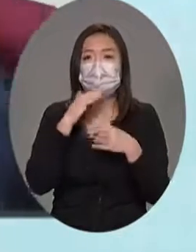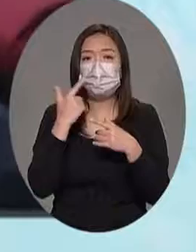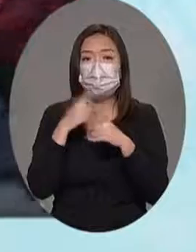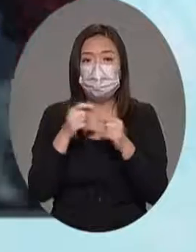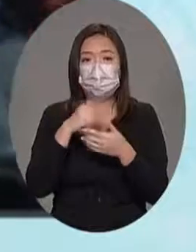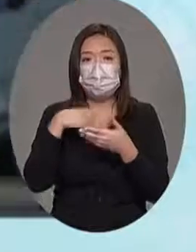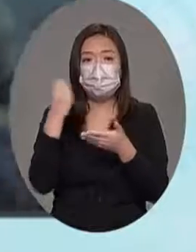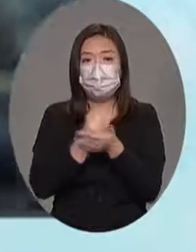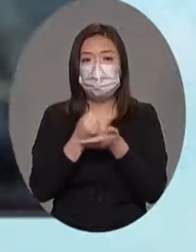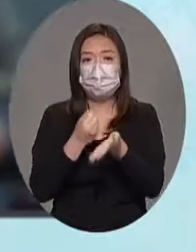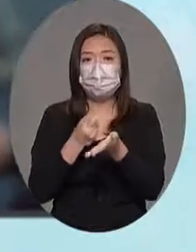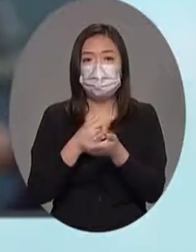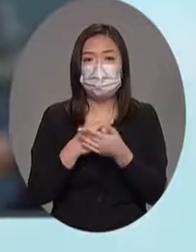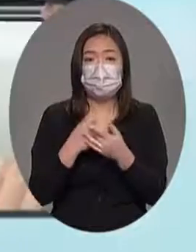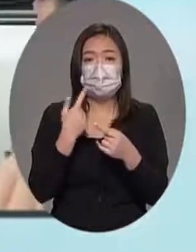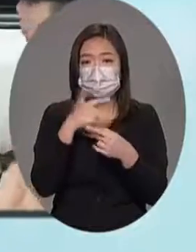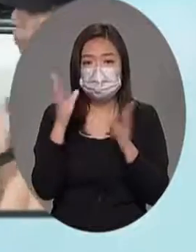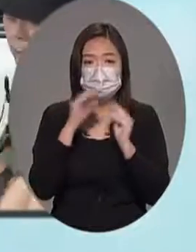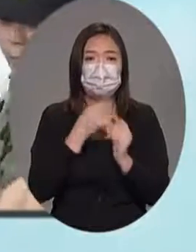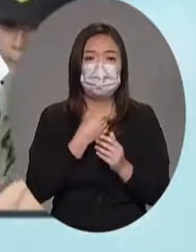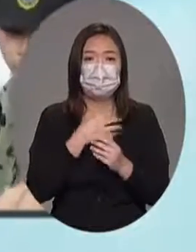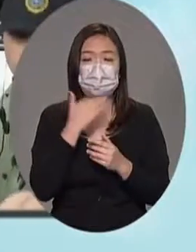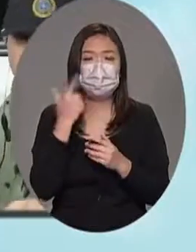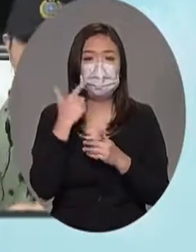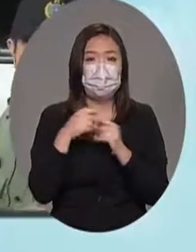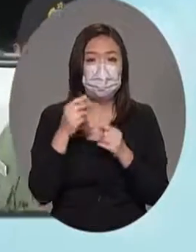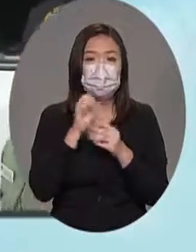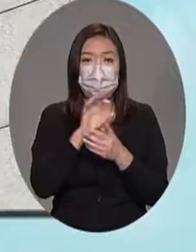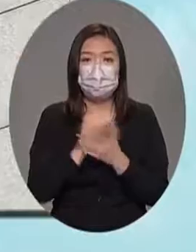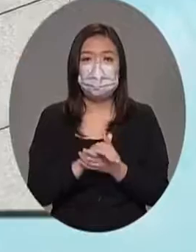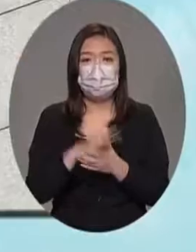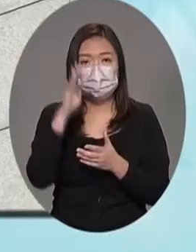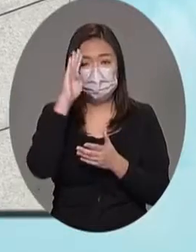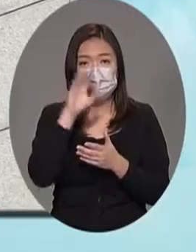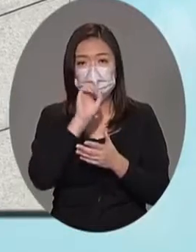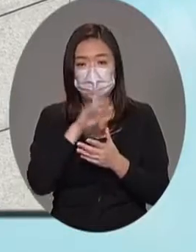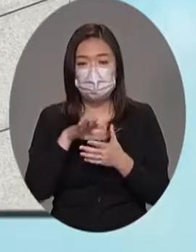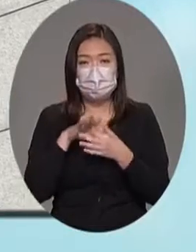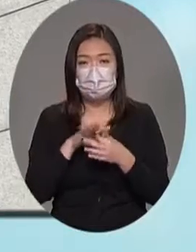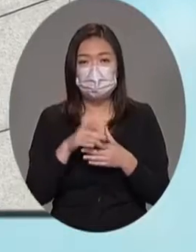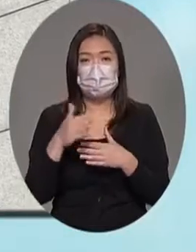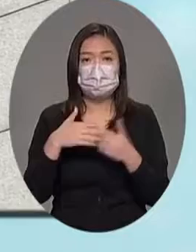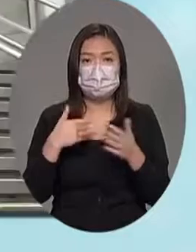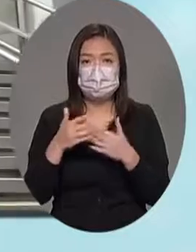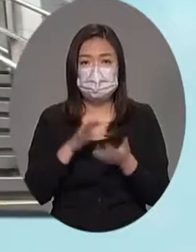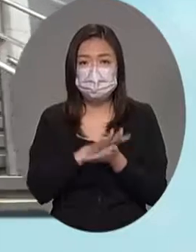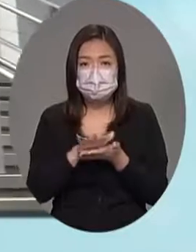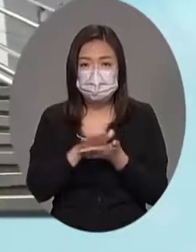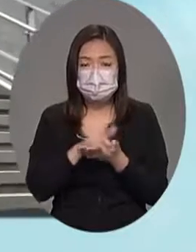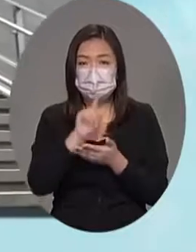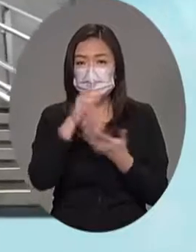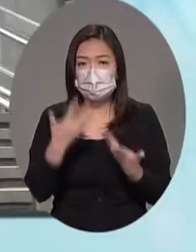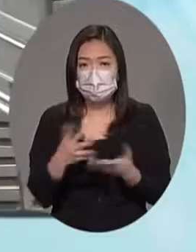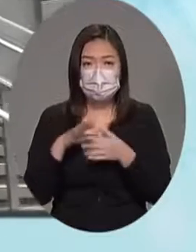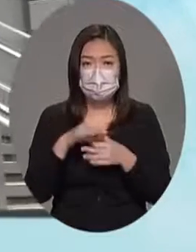證，相關進程就未有新消息，要等台灣通知。警方就話會因應事件性質同背景或相